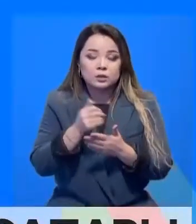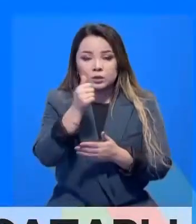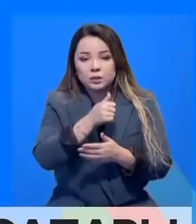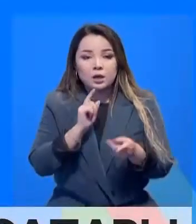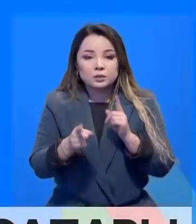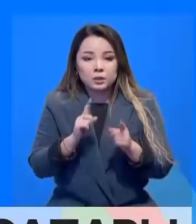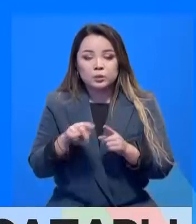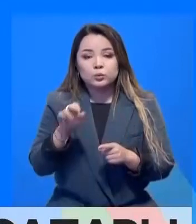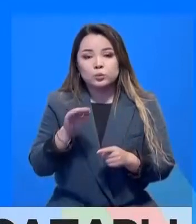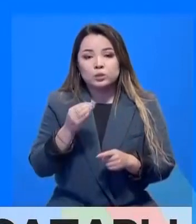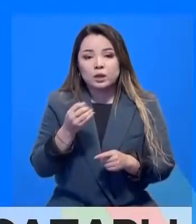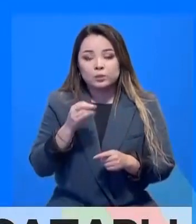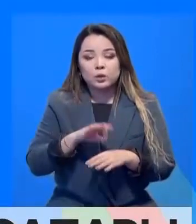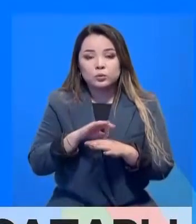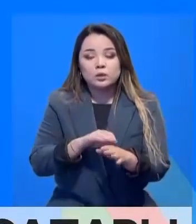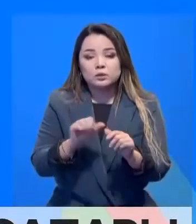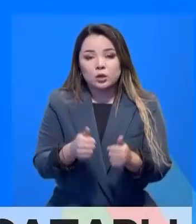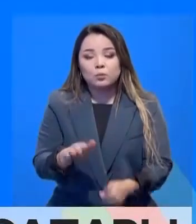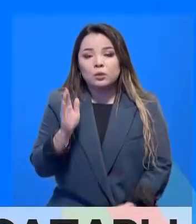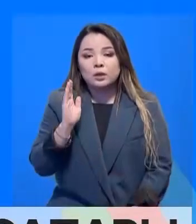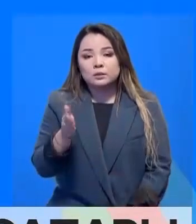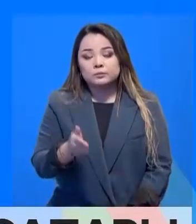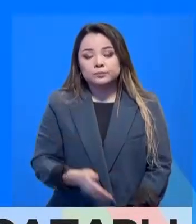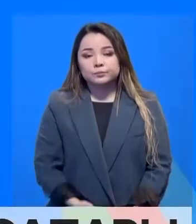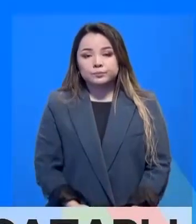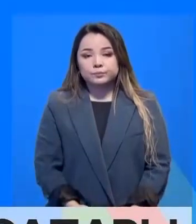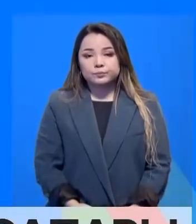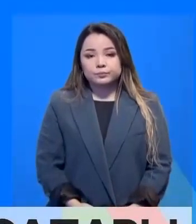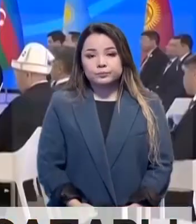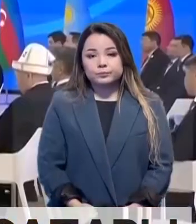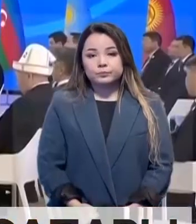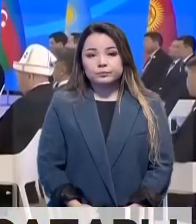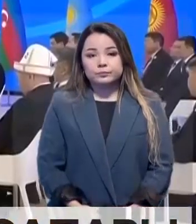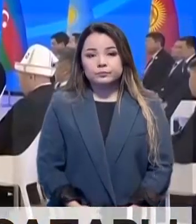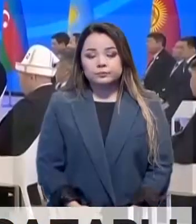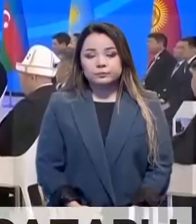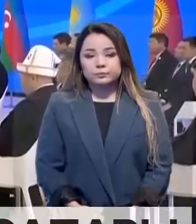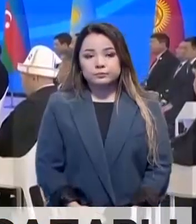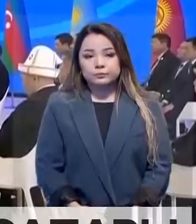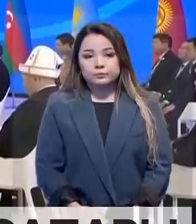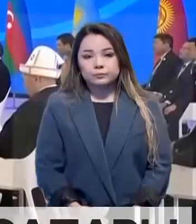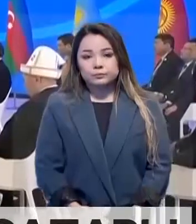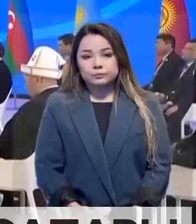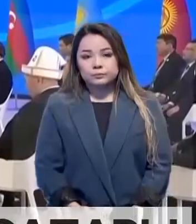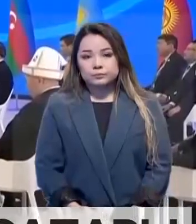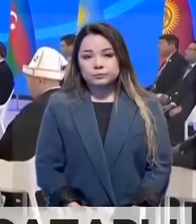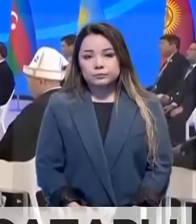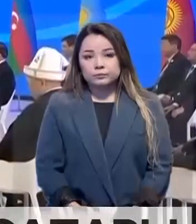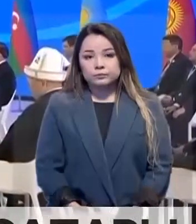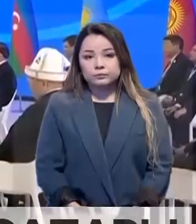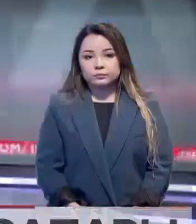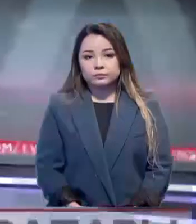осындай саммит Душанбеде ұйымдастырылады. Дамир Берікұлы, Ел Ермекбаев, президент телерадио кешенінің көмегімен Әзербайжаннан.